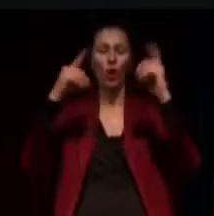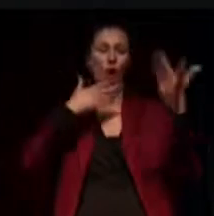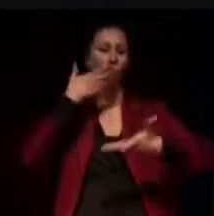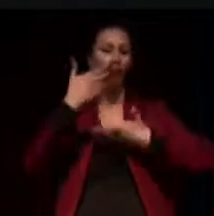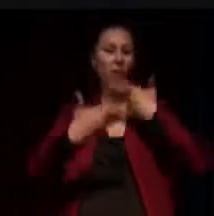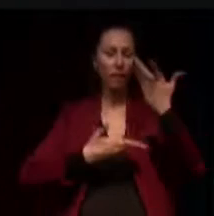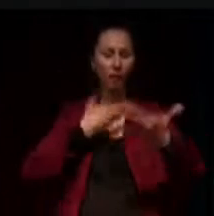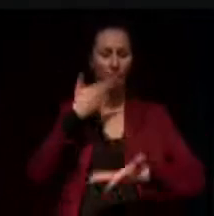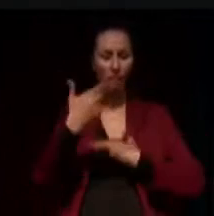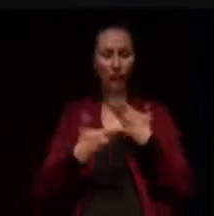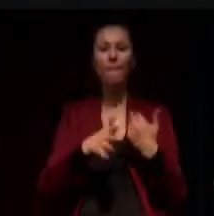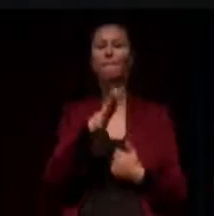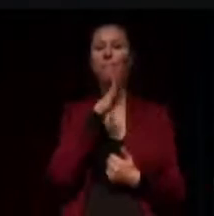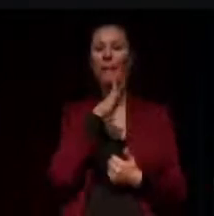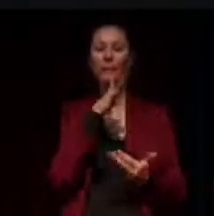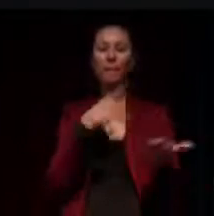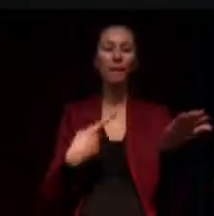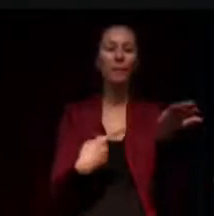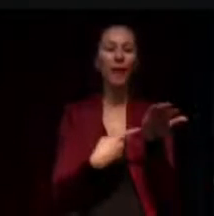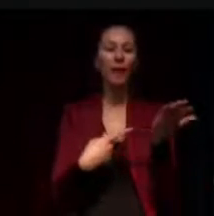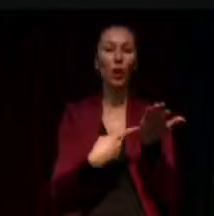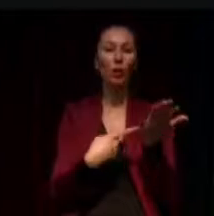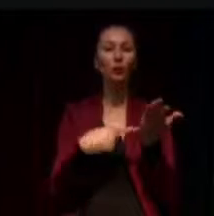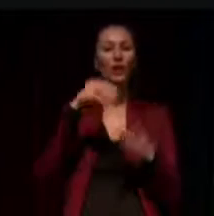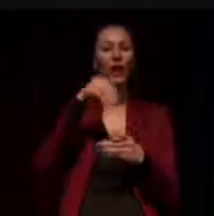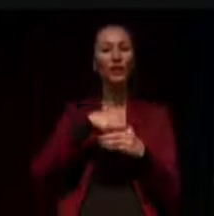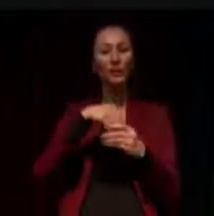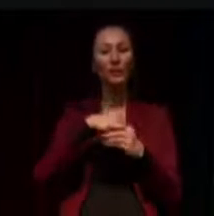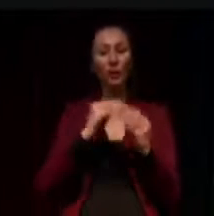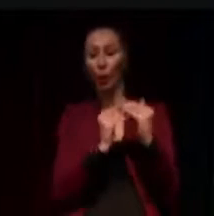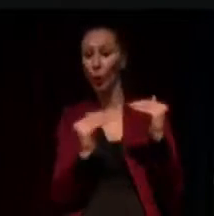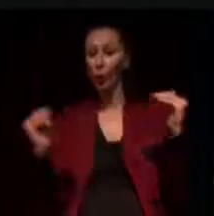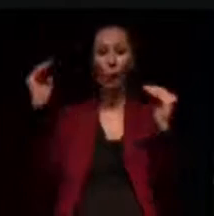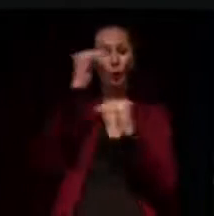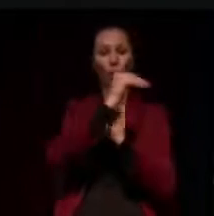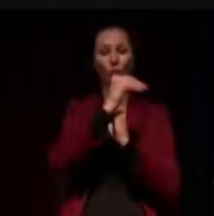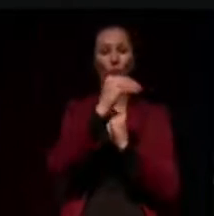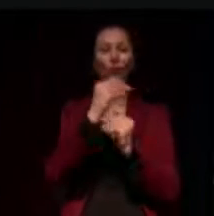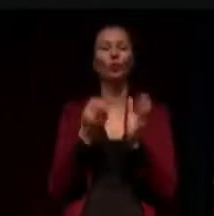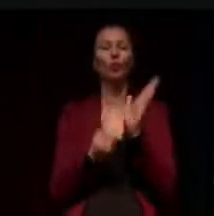bahsedildi. Bilim ve teknoloji ve inovasyon üssü kuracağız denmiş.